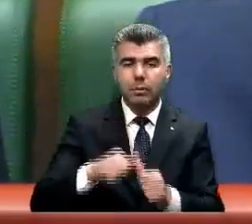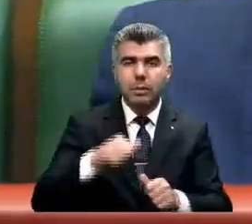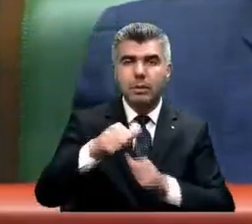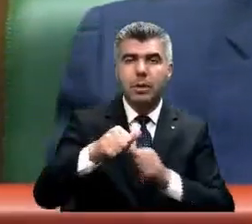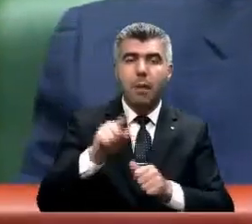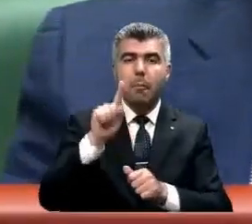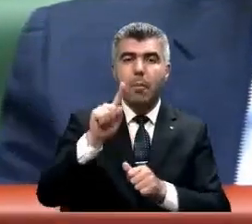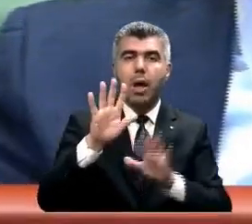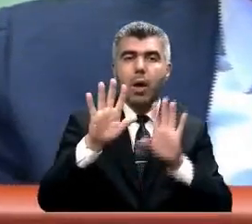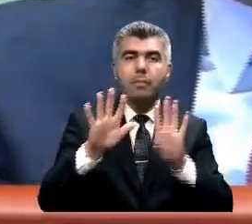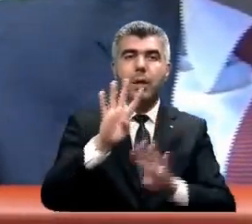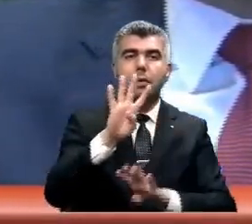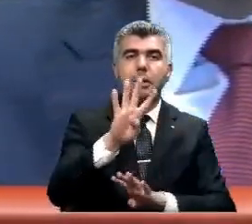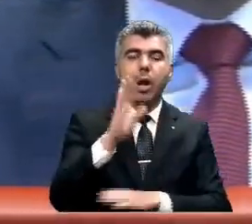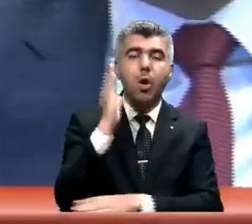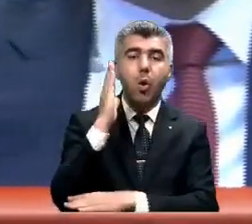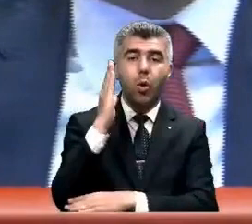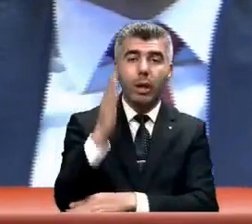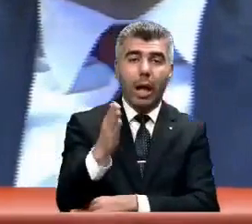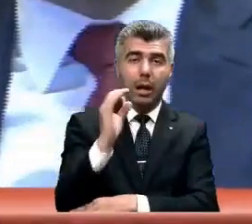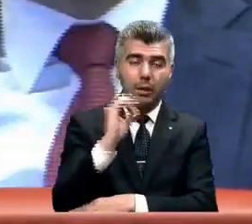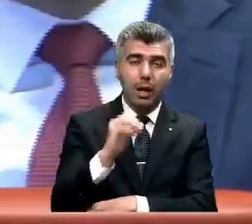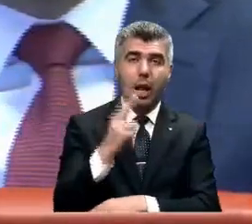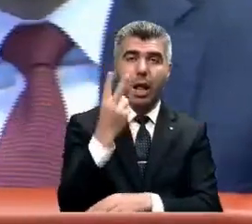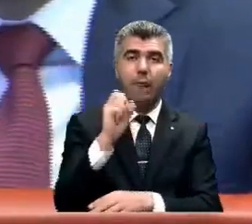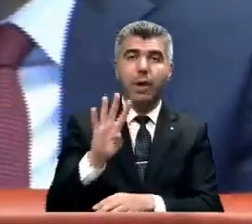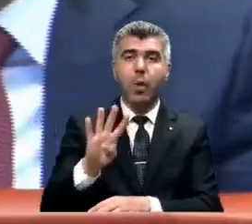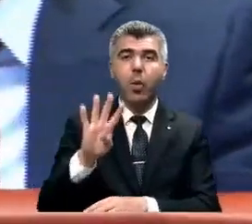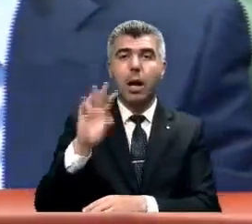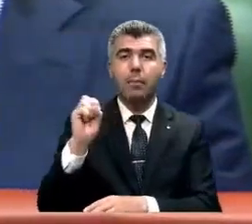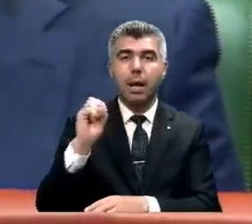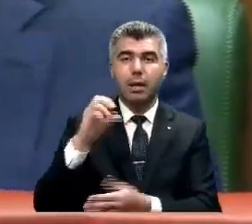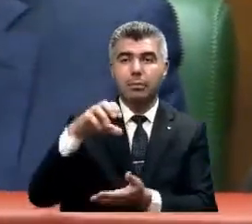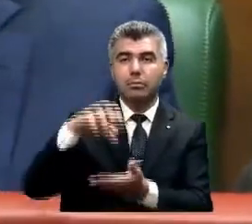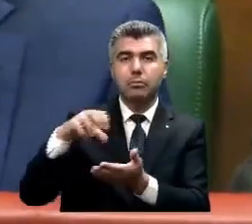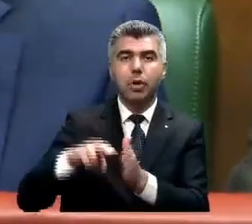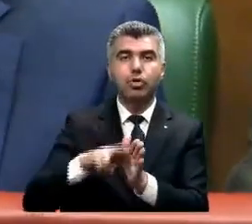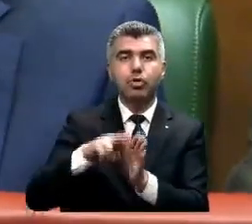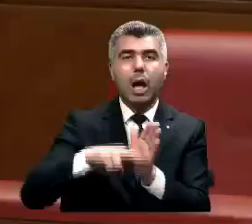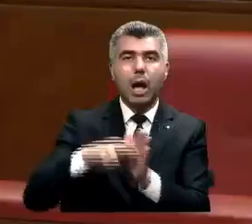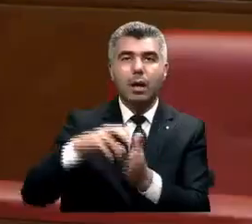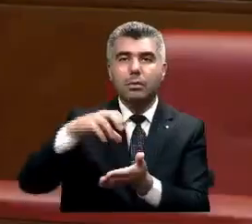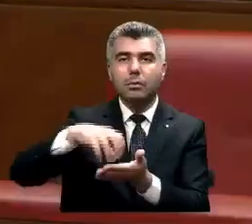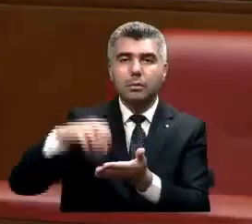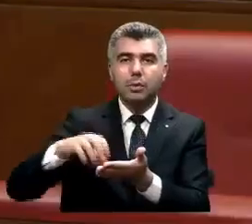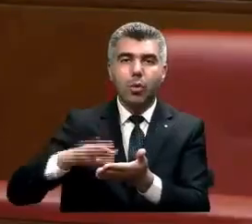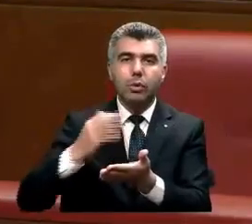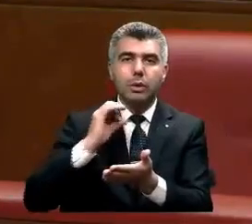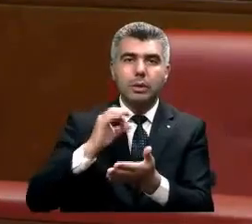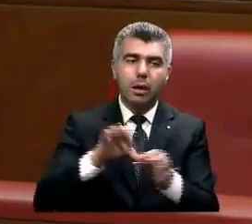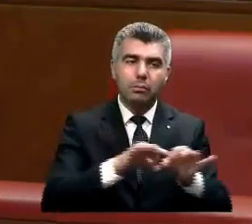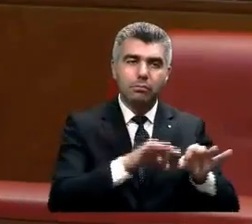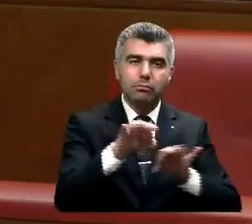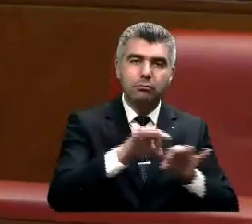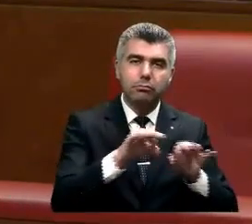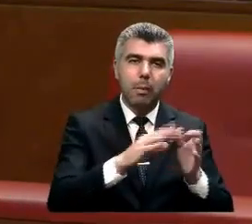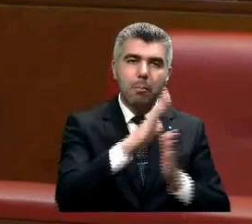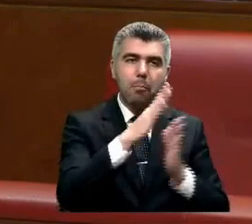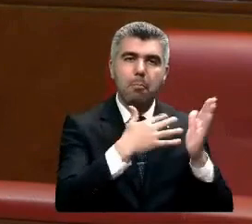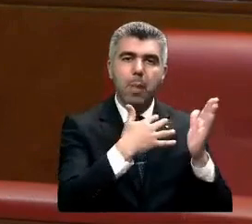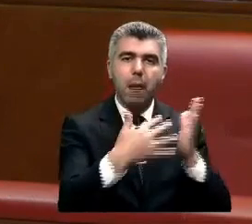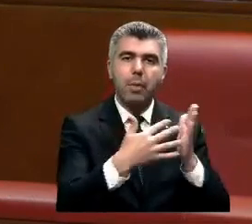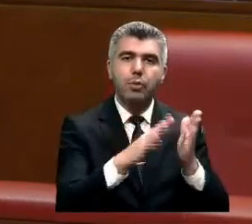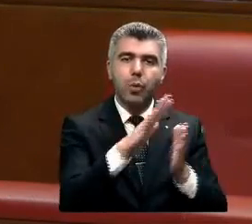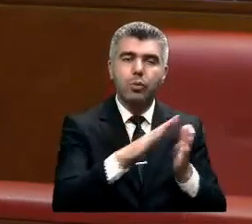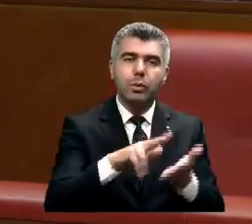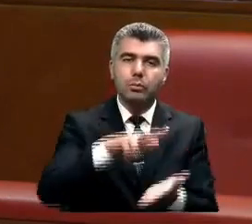ديال 1185 كتار في افق 2040 على مستوى مجموعه من جهه المملكه بناء على المخططات الجهويه المعتمده